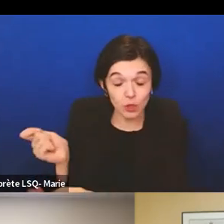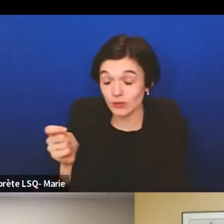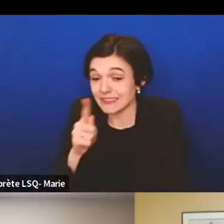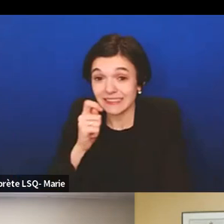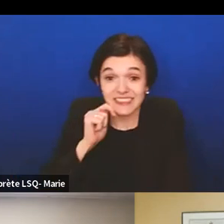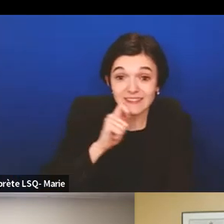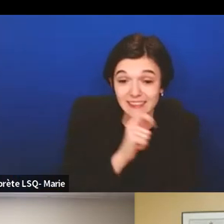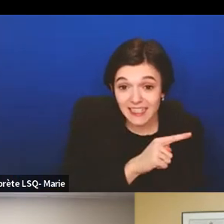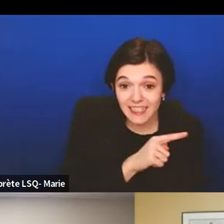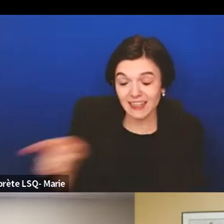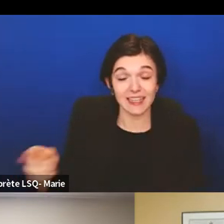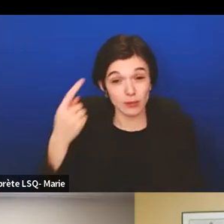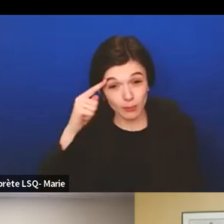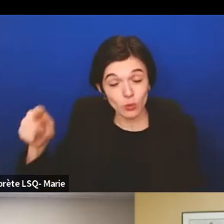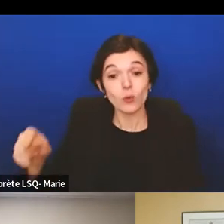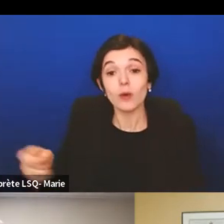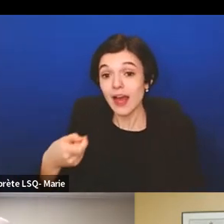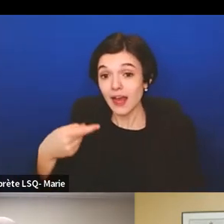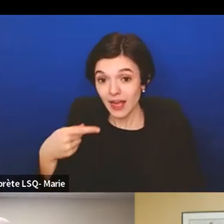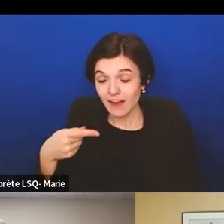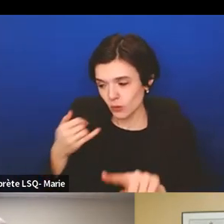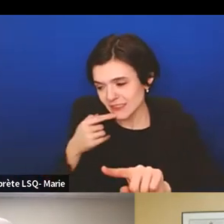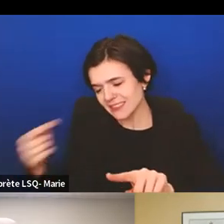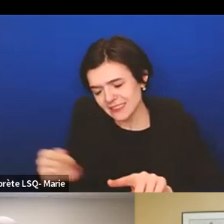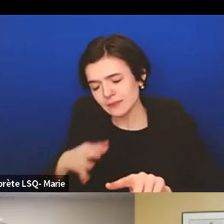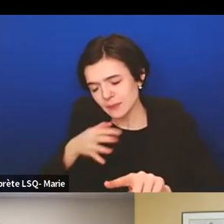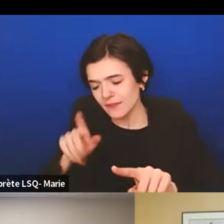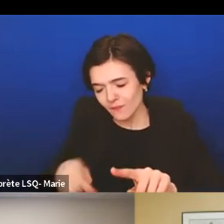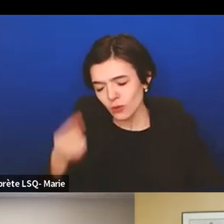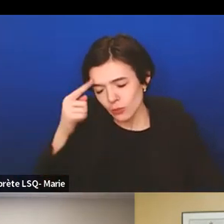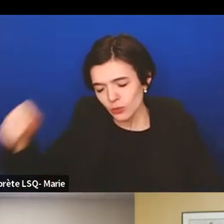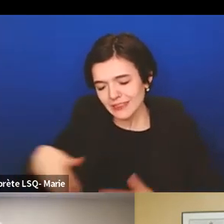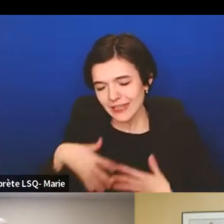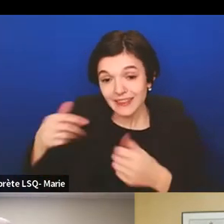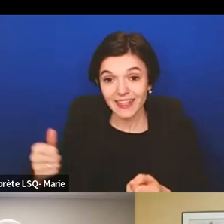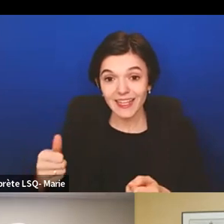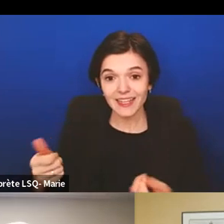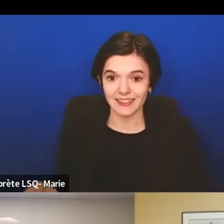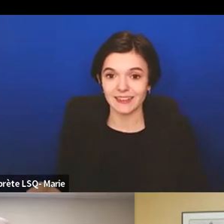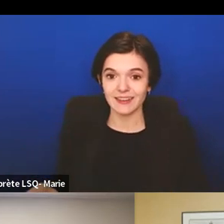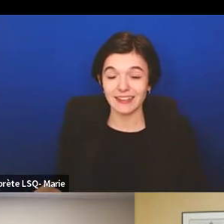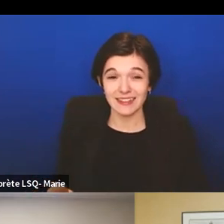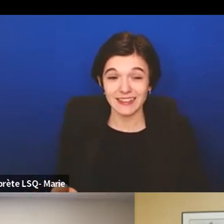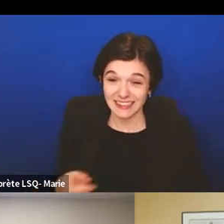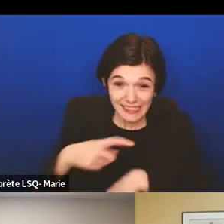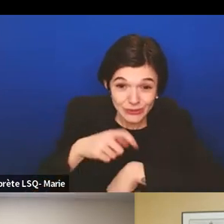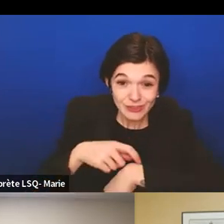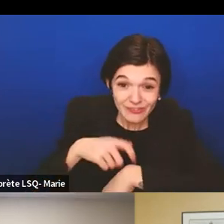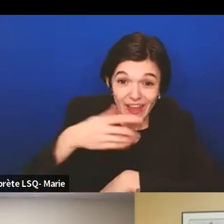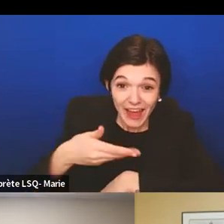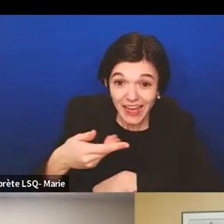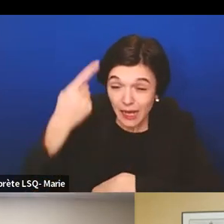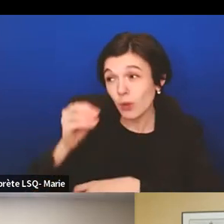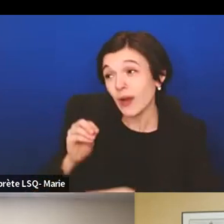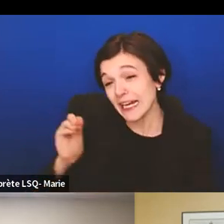la personne âgée. Maman, il faut prendre, c'est pour ta santé, etc., etc. Et c'est en ce moment que j'arrive à donner la pilule. Donc, ça